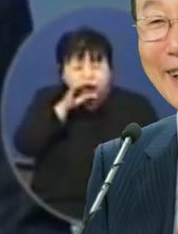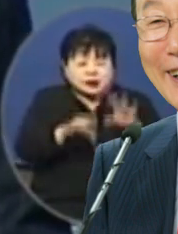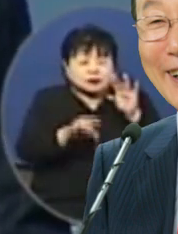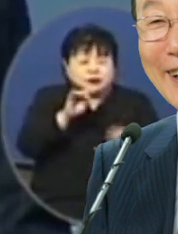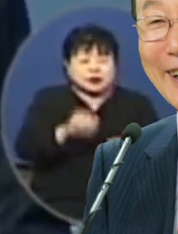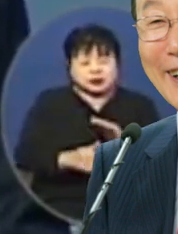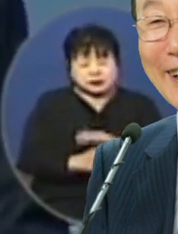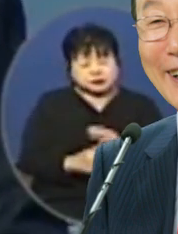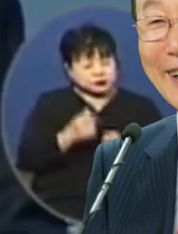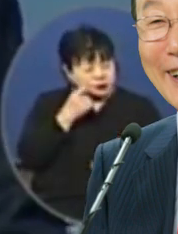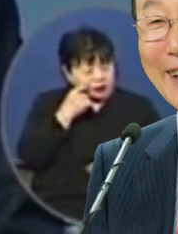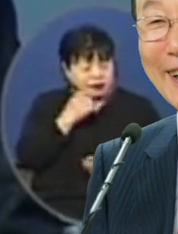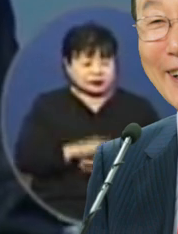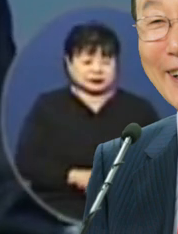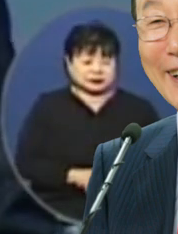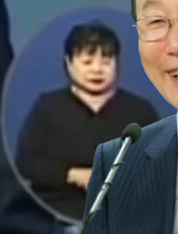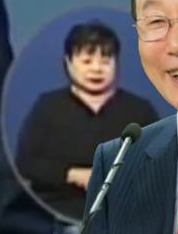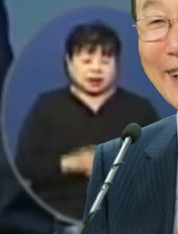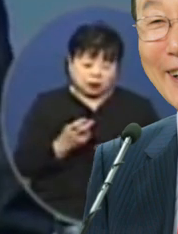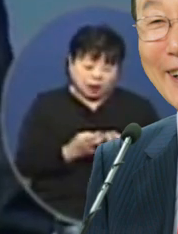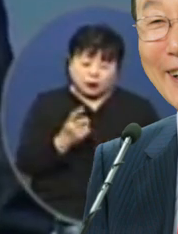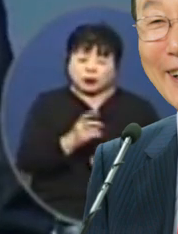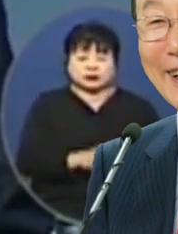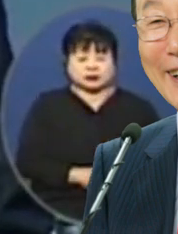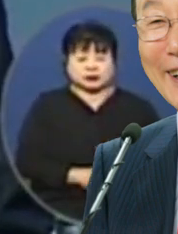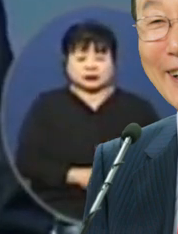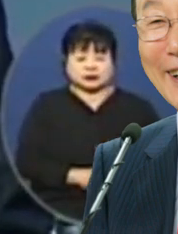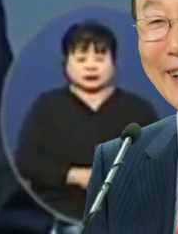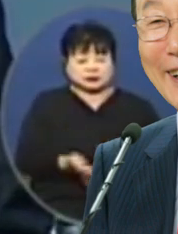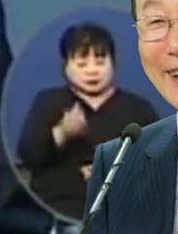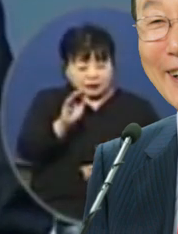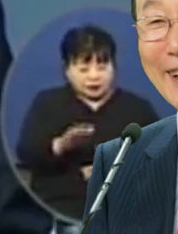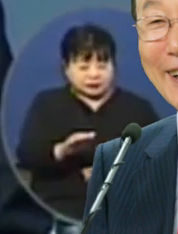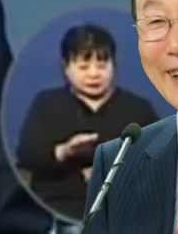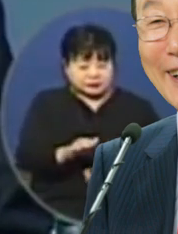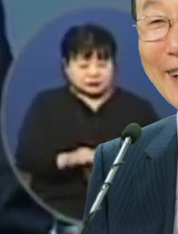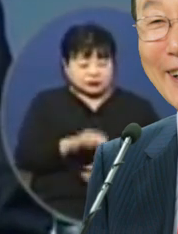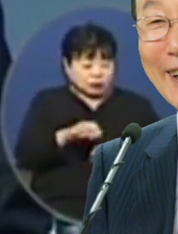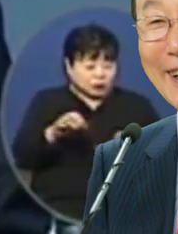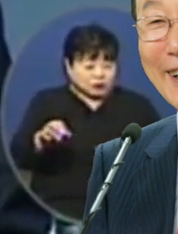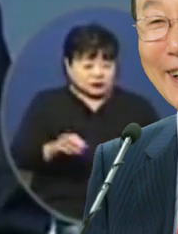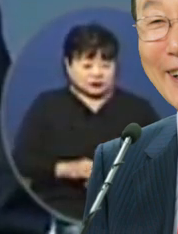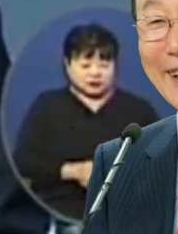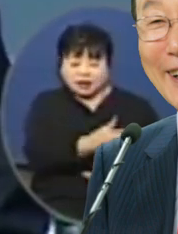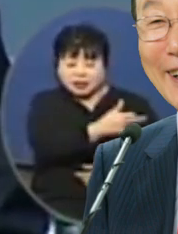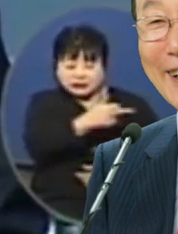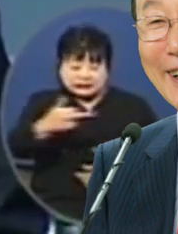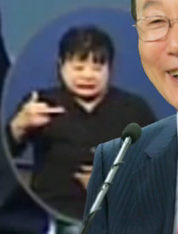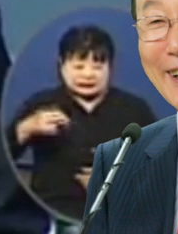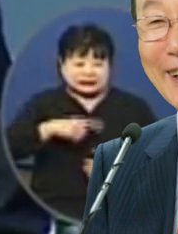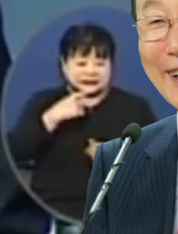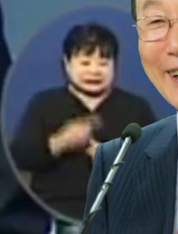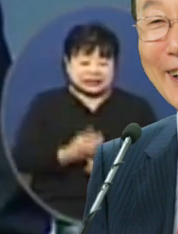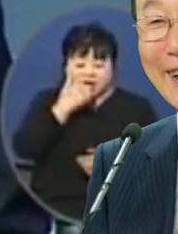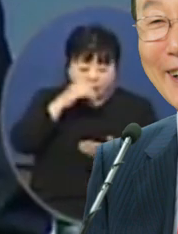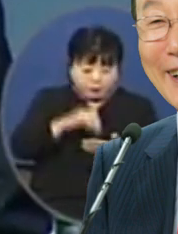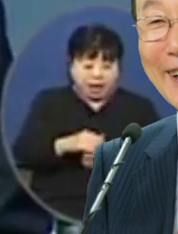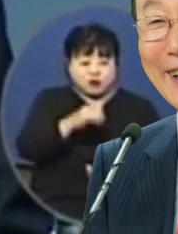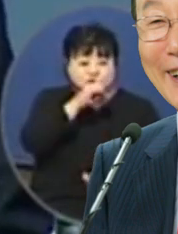없는 것입니다. 어떻게 합니까? 그러나 곳곳에 큰 자연산 바위가